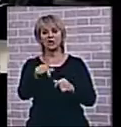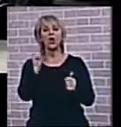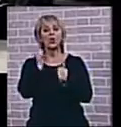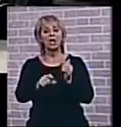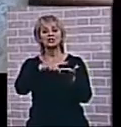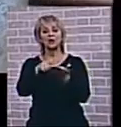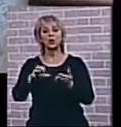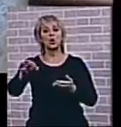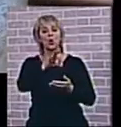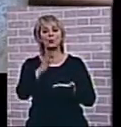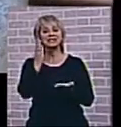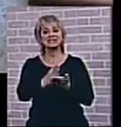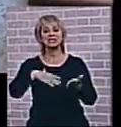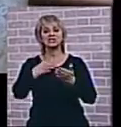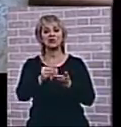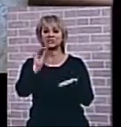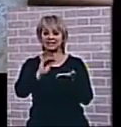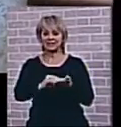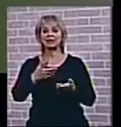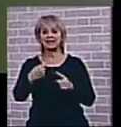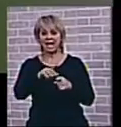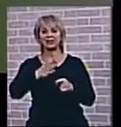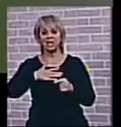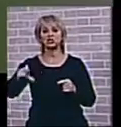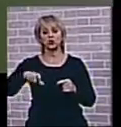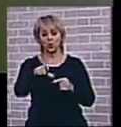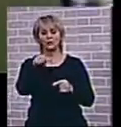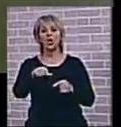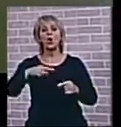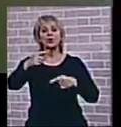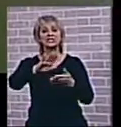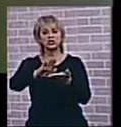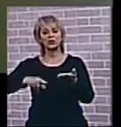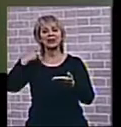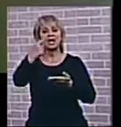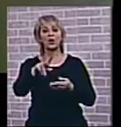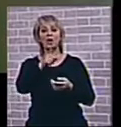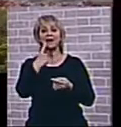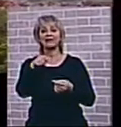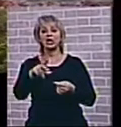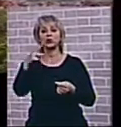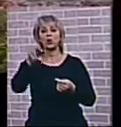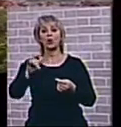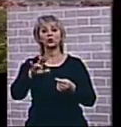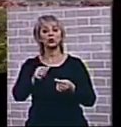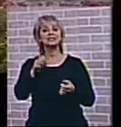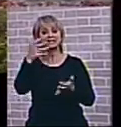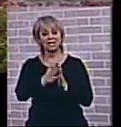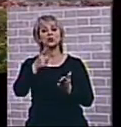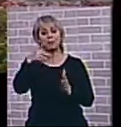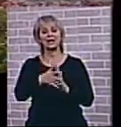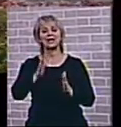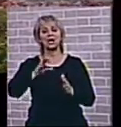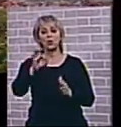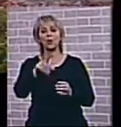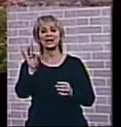каждого города или области есть свой символ. Для нас это Дон. Он течет издалека, но когда говорят «на Дону», сразу понятно, что речь